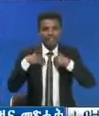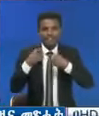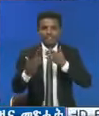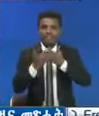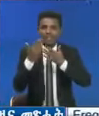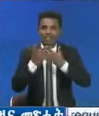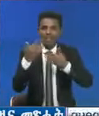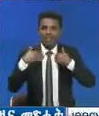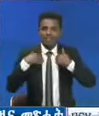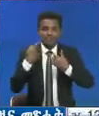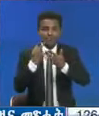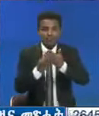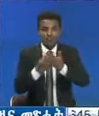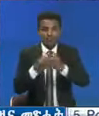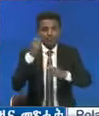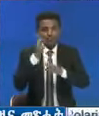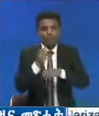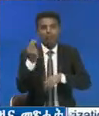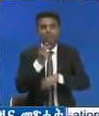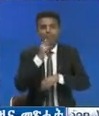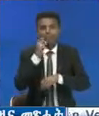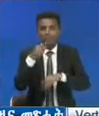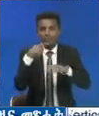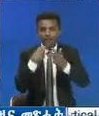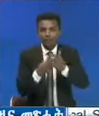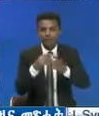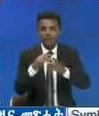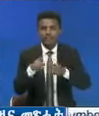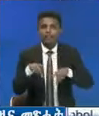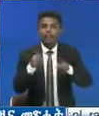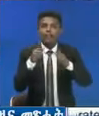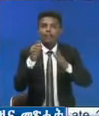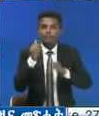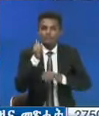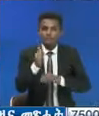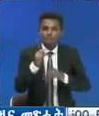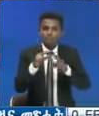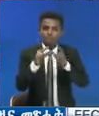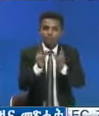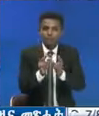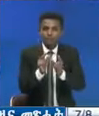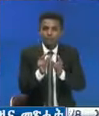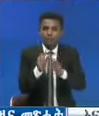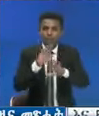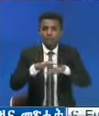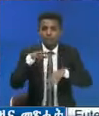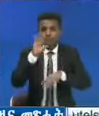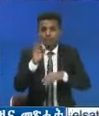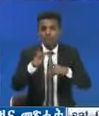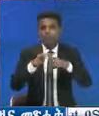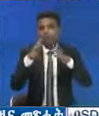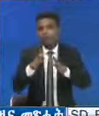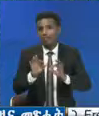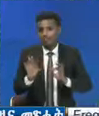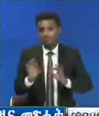ከባድ መድኃኒቱን አይጠቀሙም። እና ግብርኖች ራሱ በጣም ነው እንትን ይሉ ራሱ። አሁን እዚህ ላይ ቢሮ ላይ ምናምን የሚገኝ ባለሙያ የለም። ራሱ መስክሬ